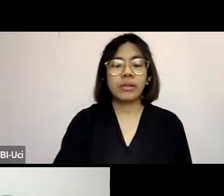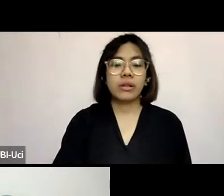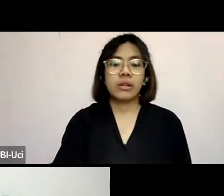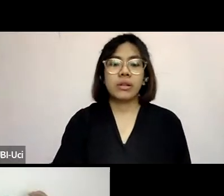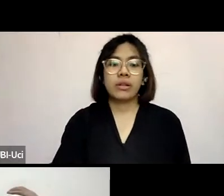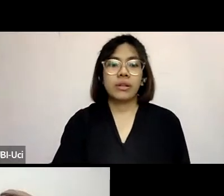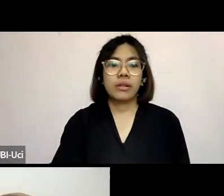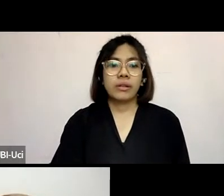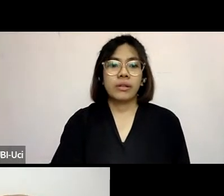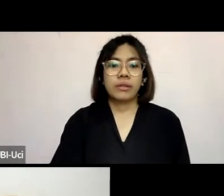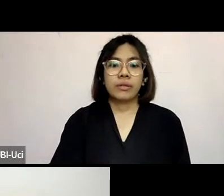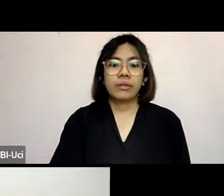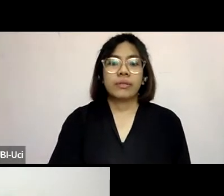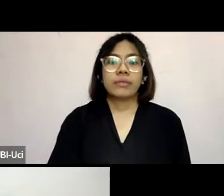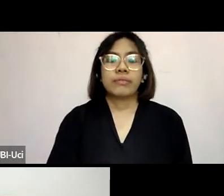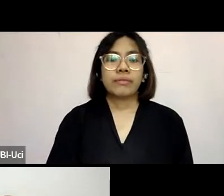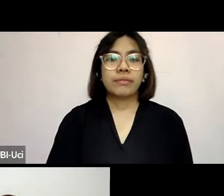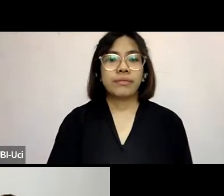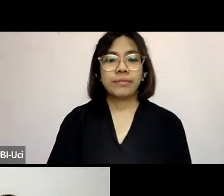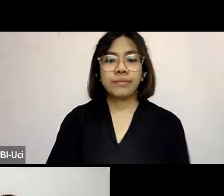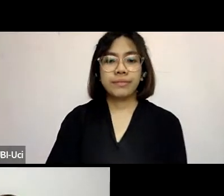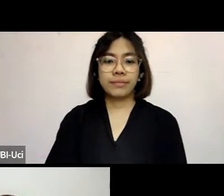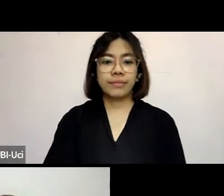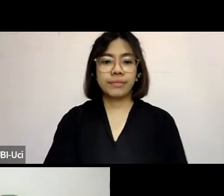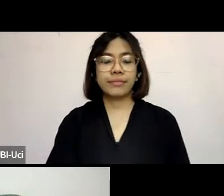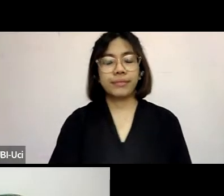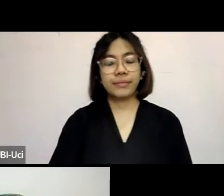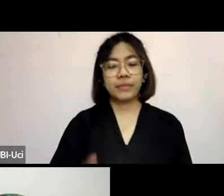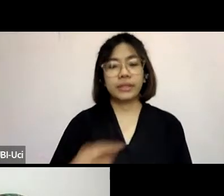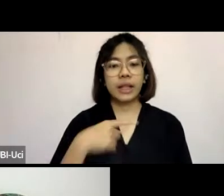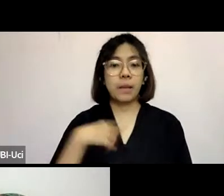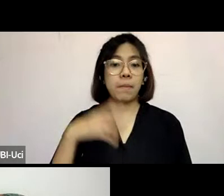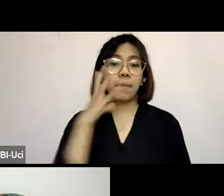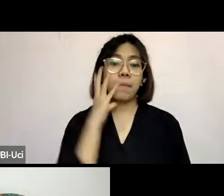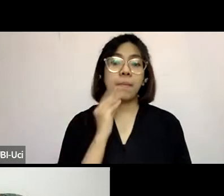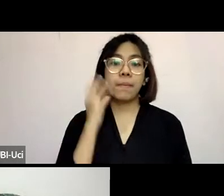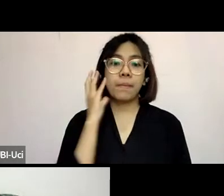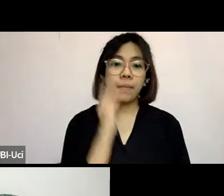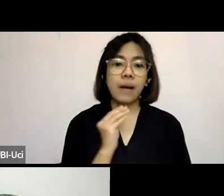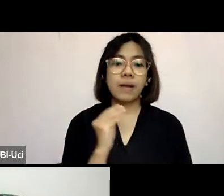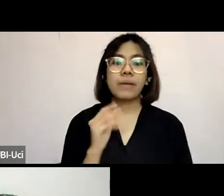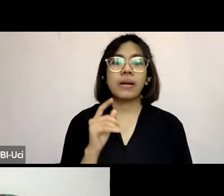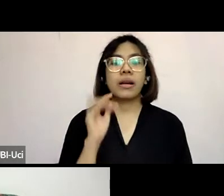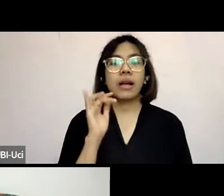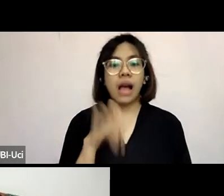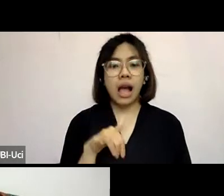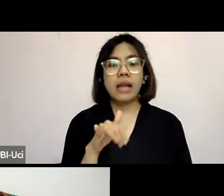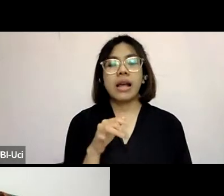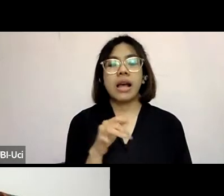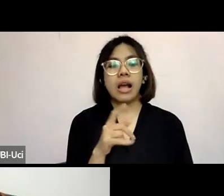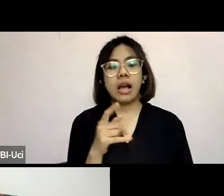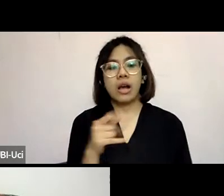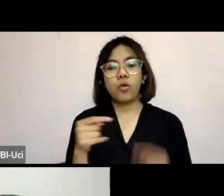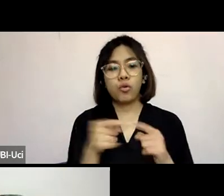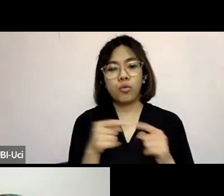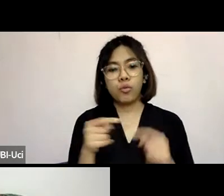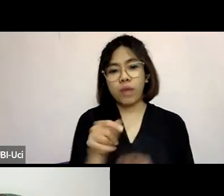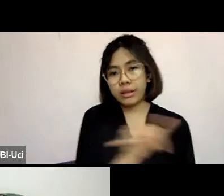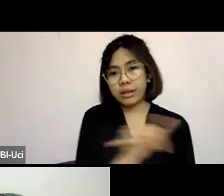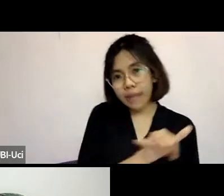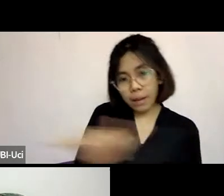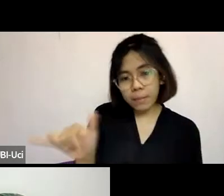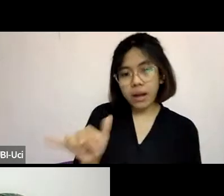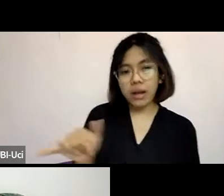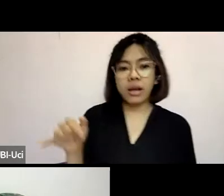vakum disebut basis menjeda Iya sejauh pengalaman saya memang tetap ada persamaan dan apa perbedaannya